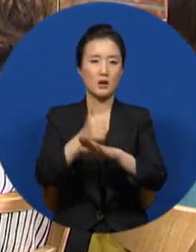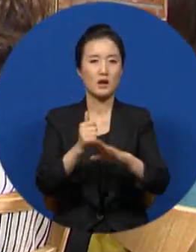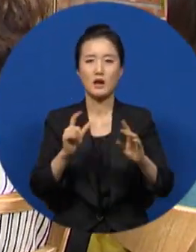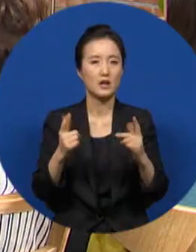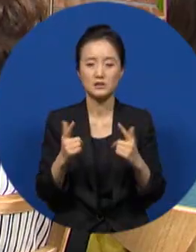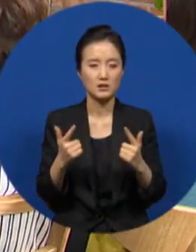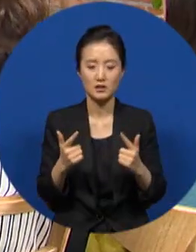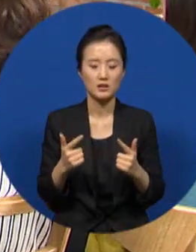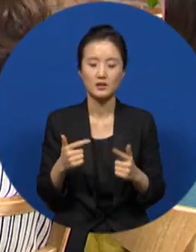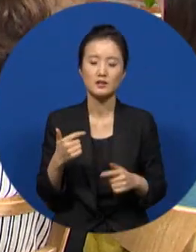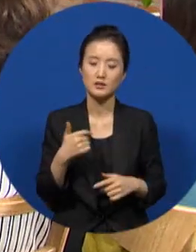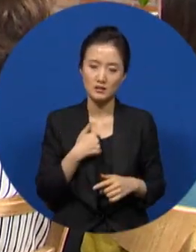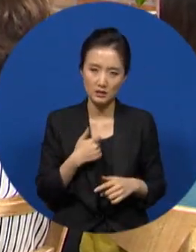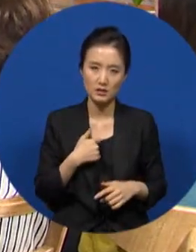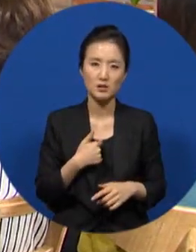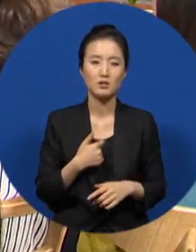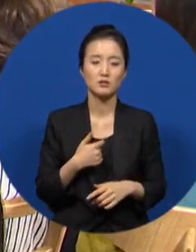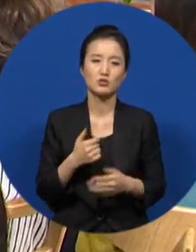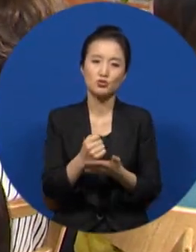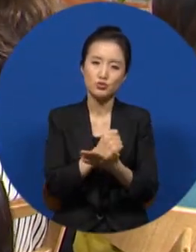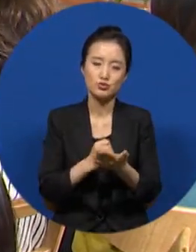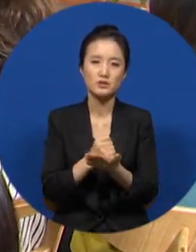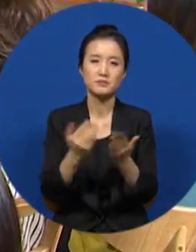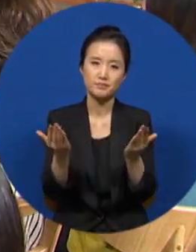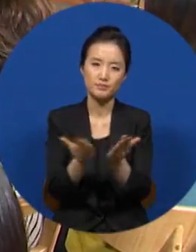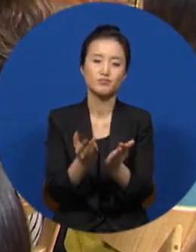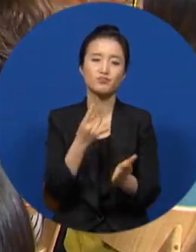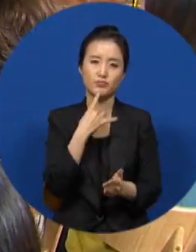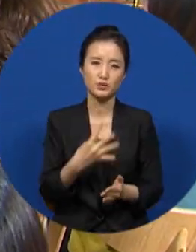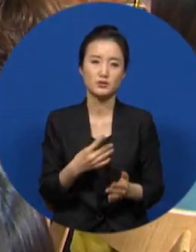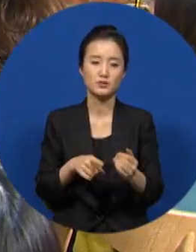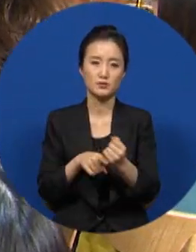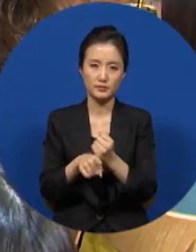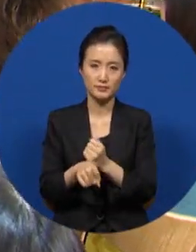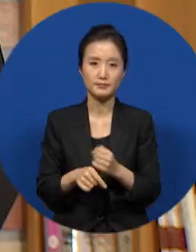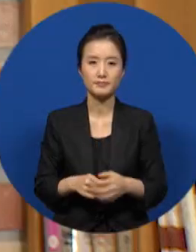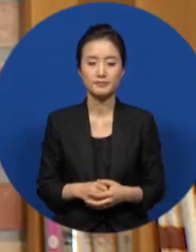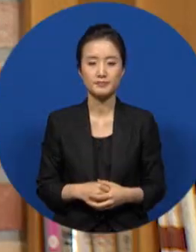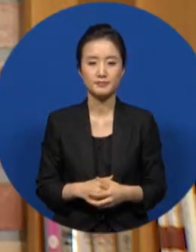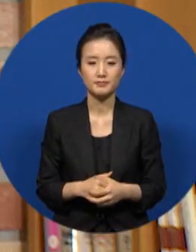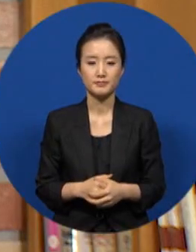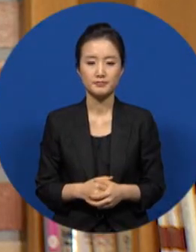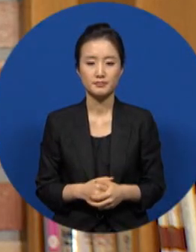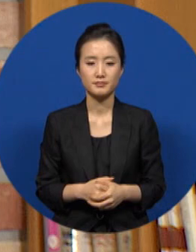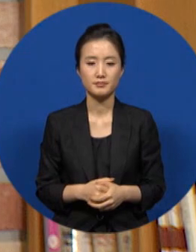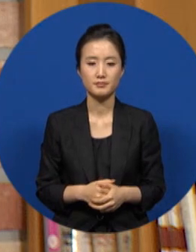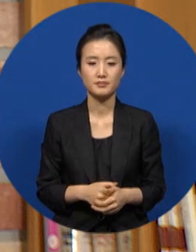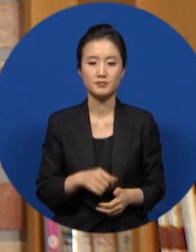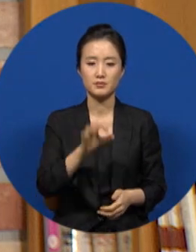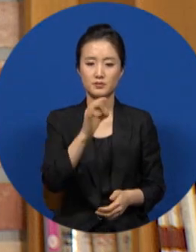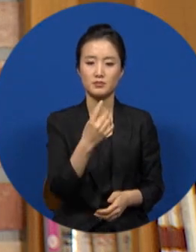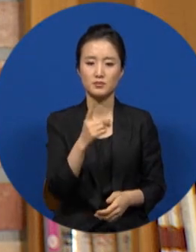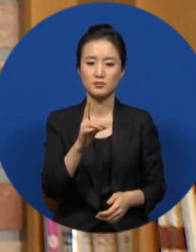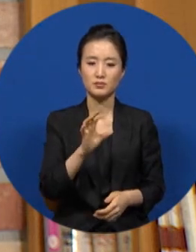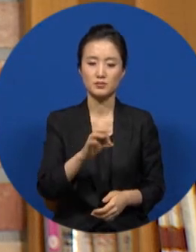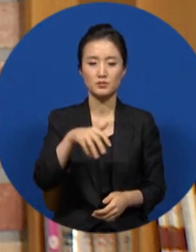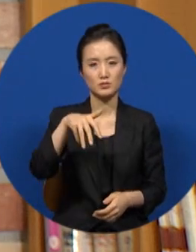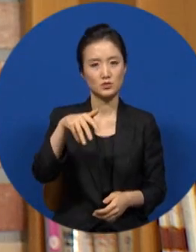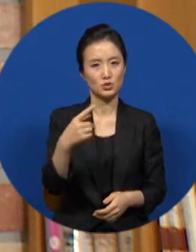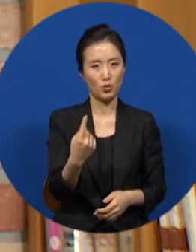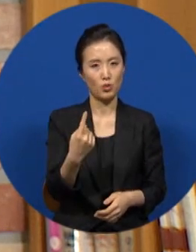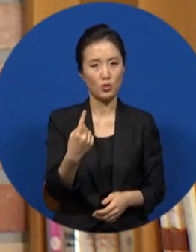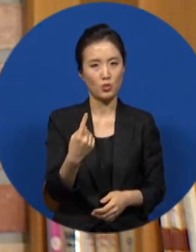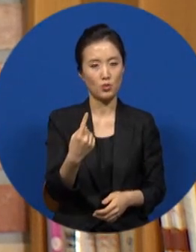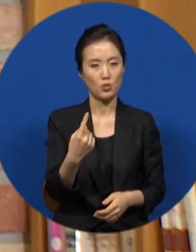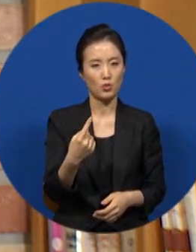천년을 거슬러 올라갑니다. 그러면은 한 AD 27년경에 보면은 왕충이라는 분을 만나요. 그 중국